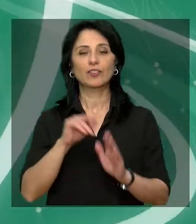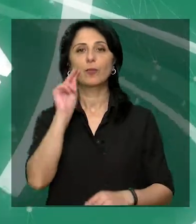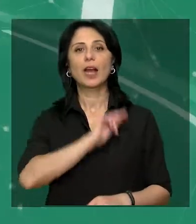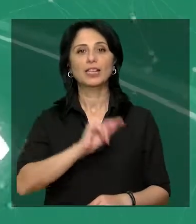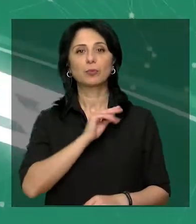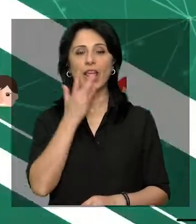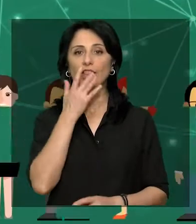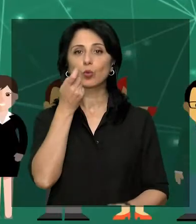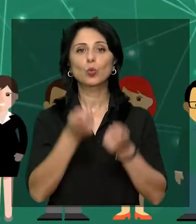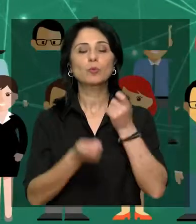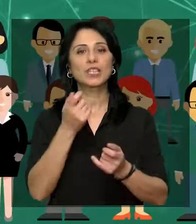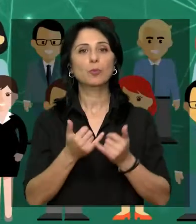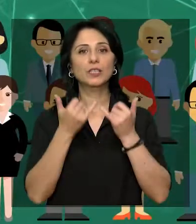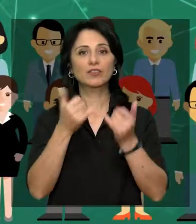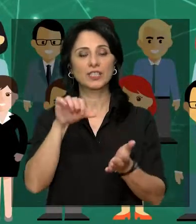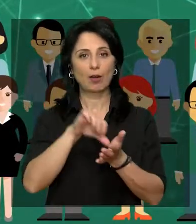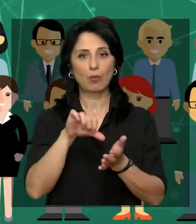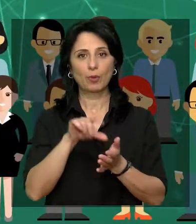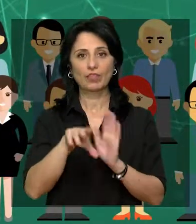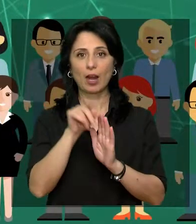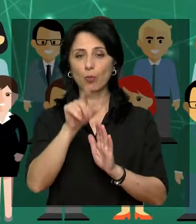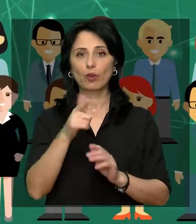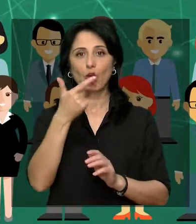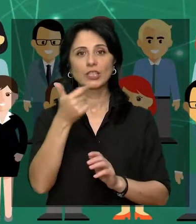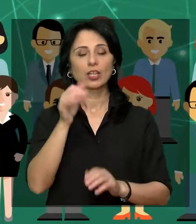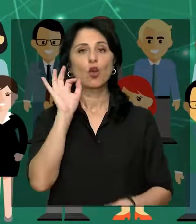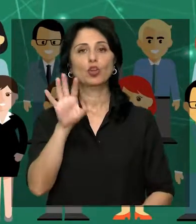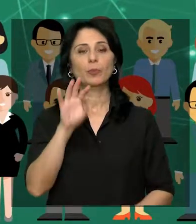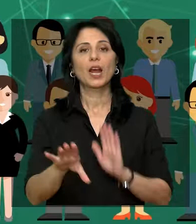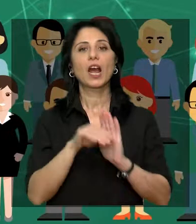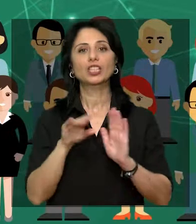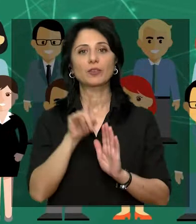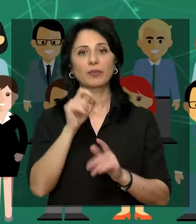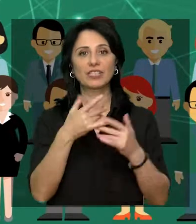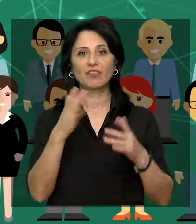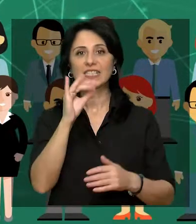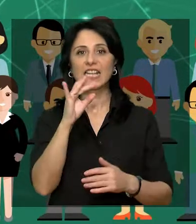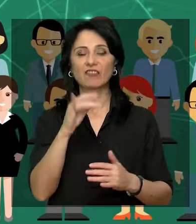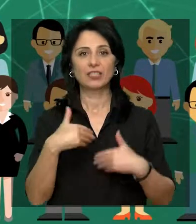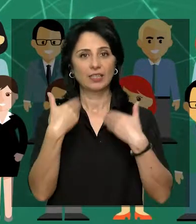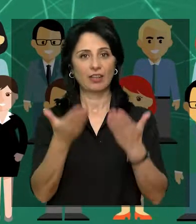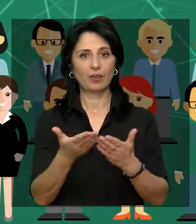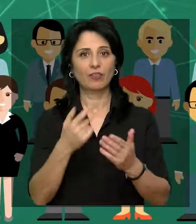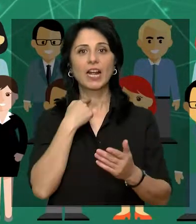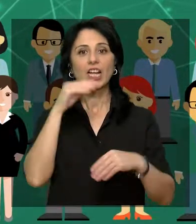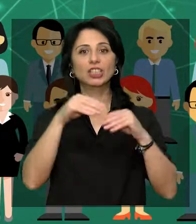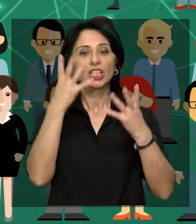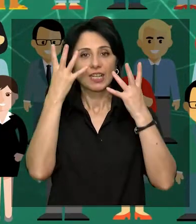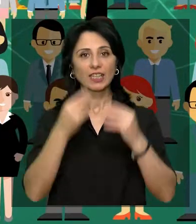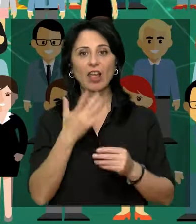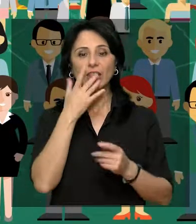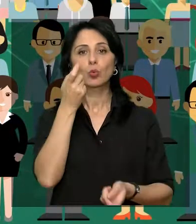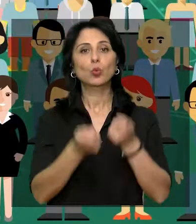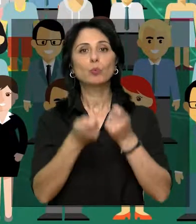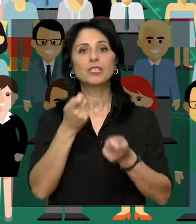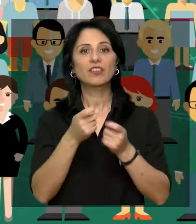Հոկտեմբերի 21-ին ընտրական վարչությունը ազգային փոքրամասնության ներկայացուցիչ ընտրողներին տարատեսակ ծառայություններ է առաջարկում։ Քվեարկության օրը ազգային